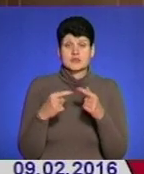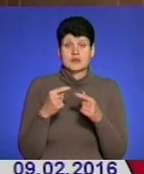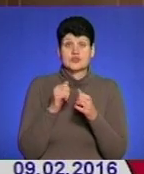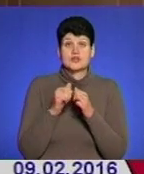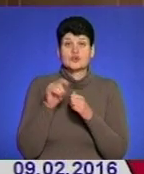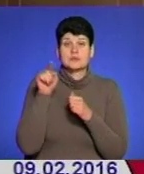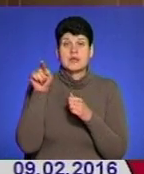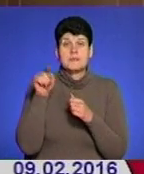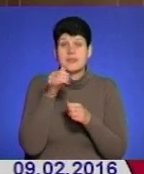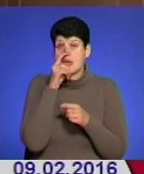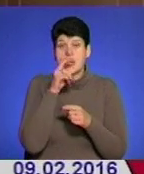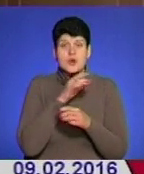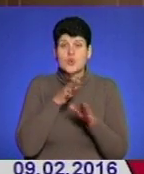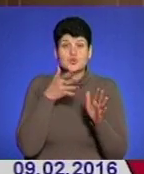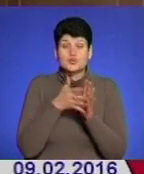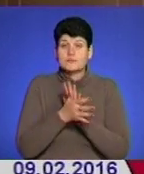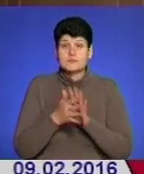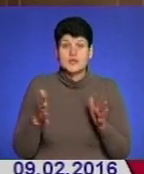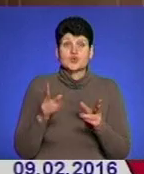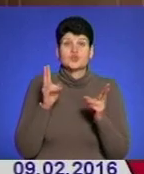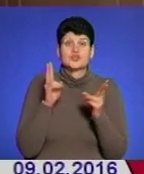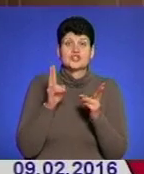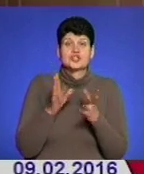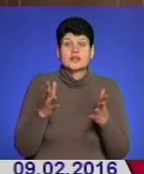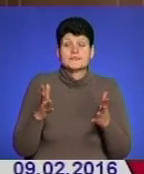не розуміють, чи якесь зустрічаєш